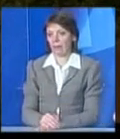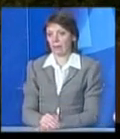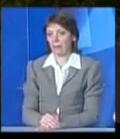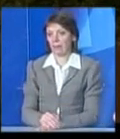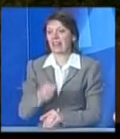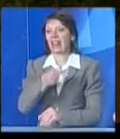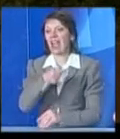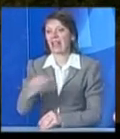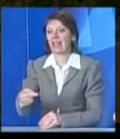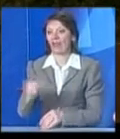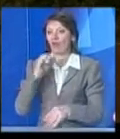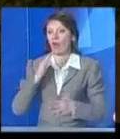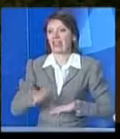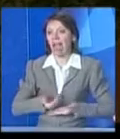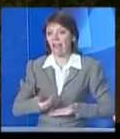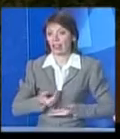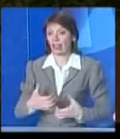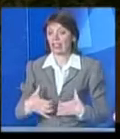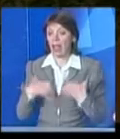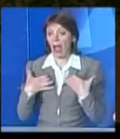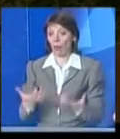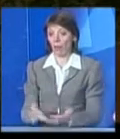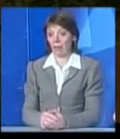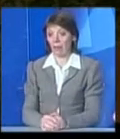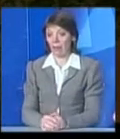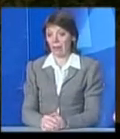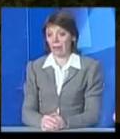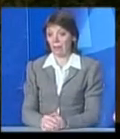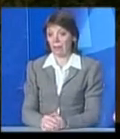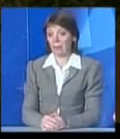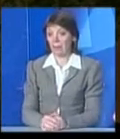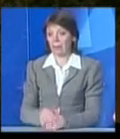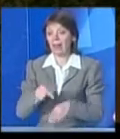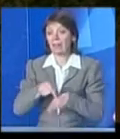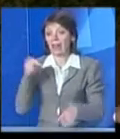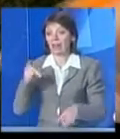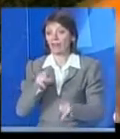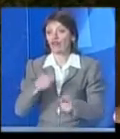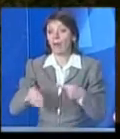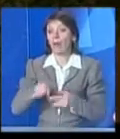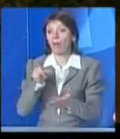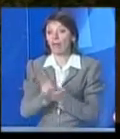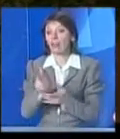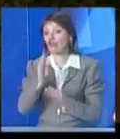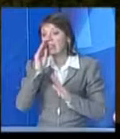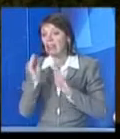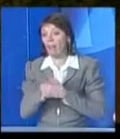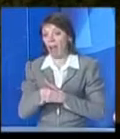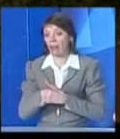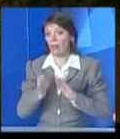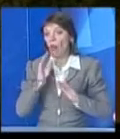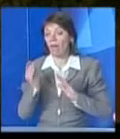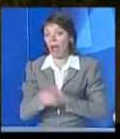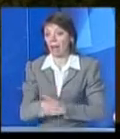того негативного явища, страху. Десь ми маємо бігти, від когось сховатися, щось там скривати.